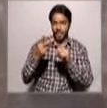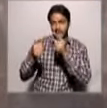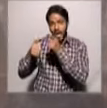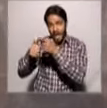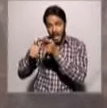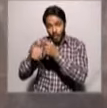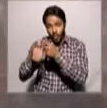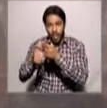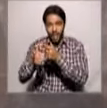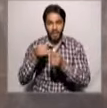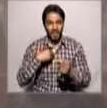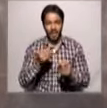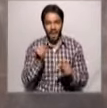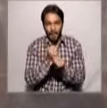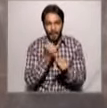بغير طهور.